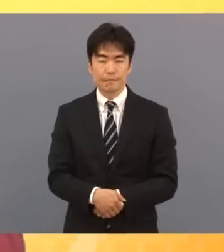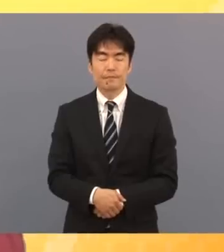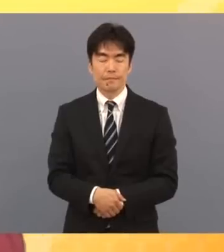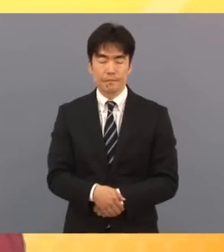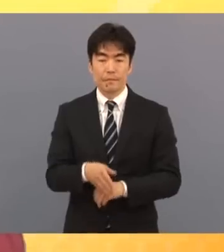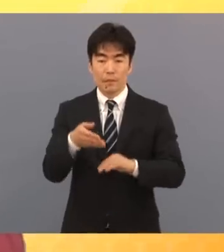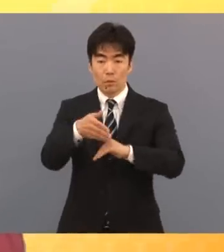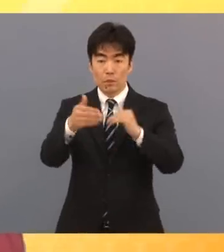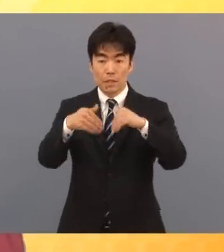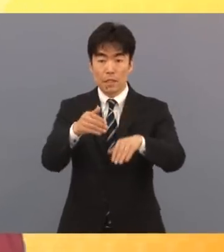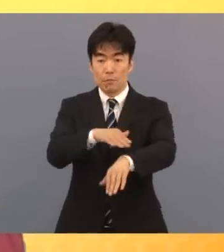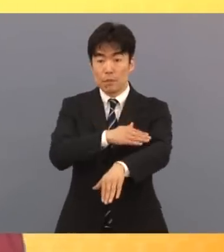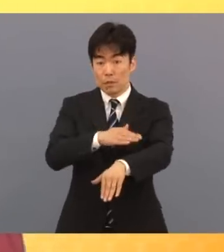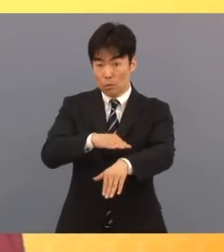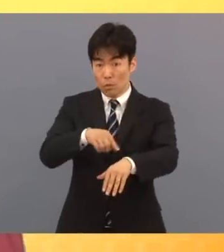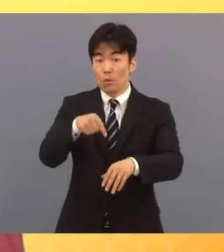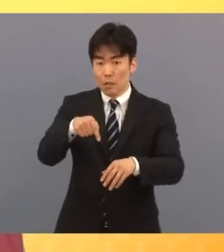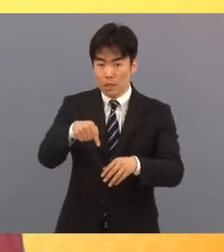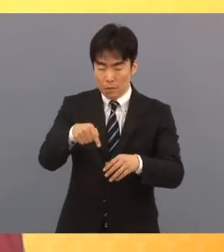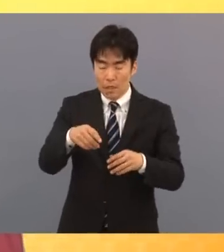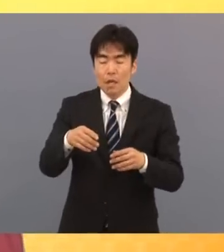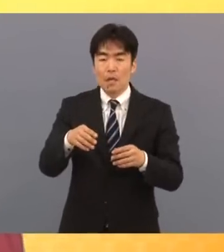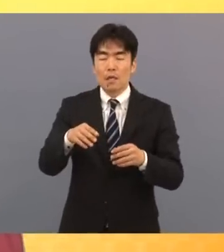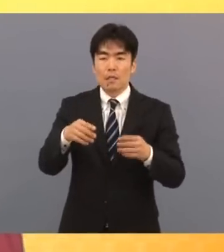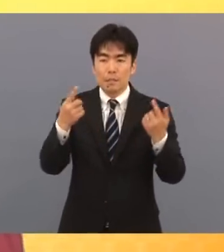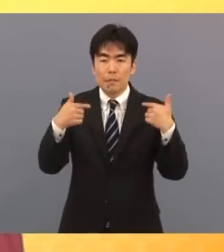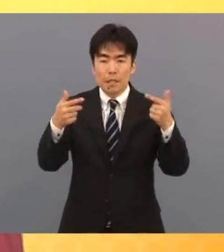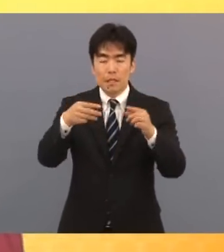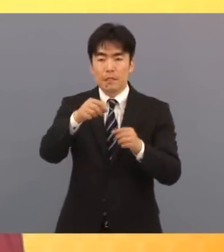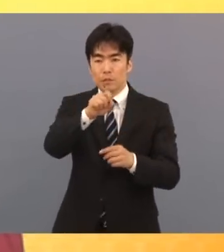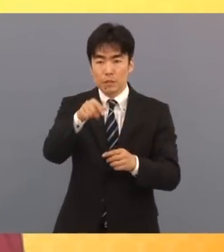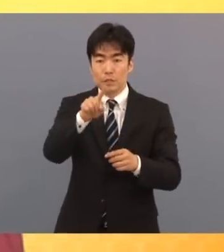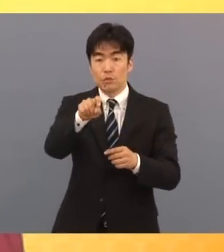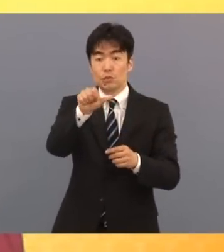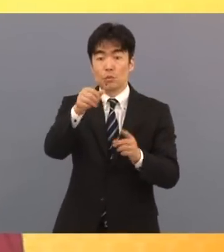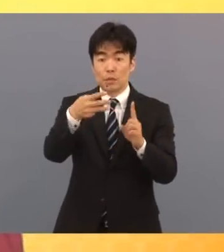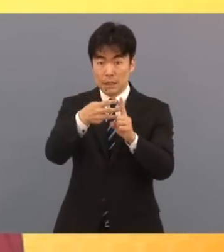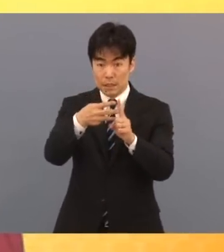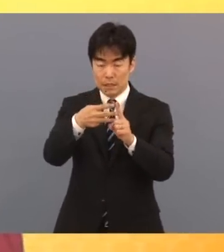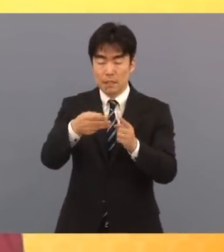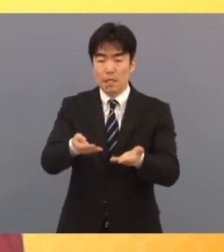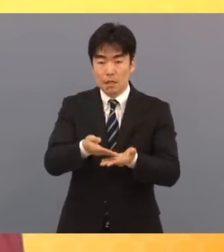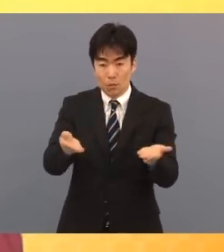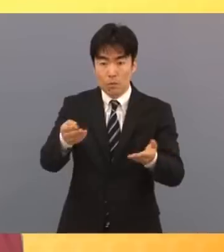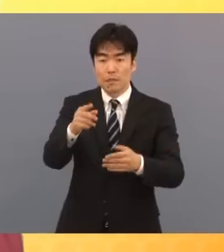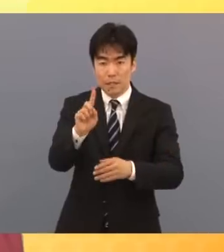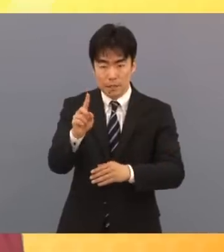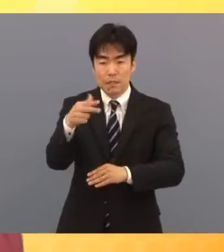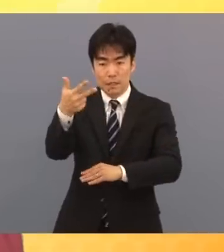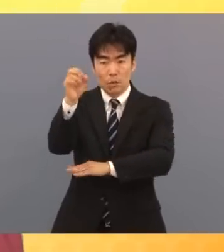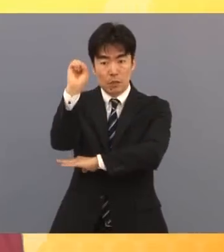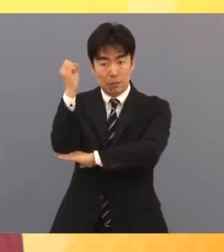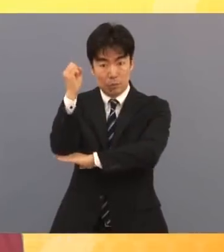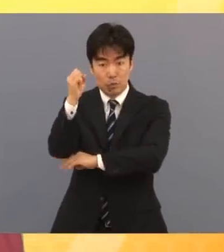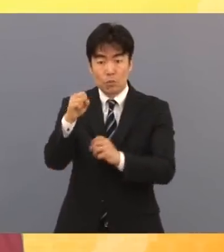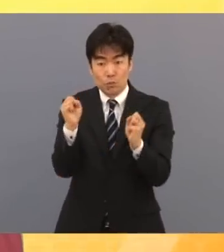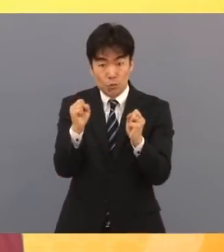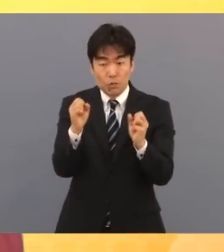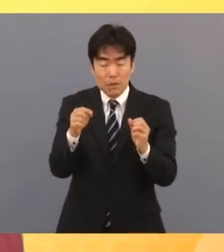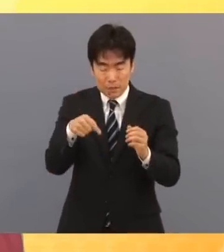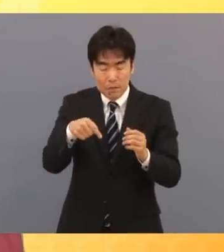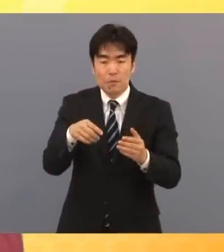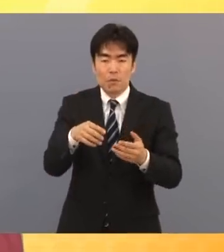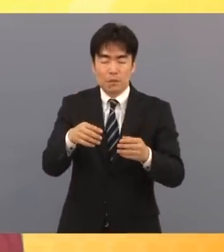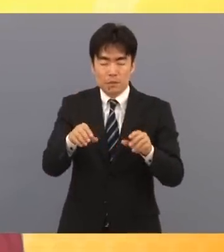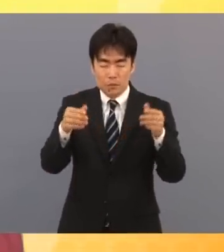越谷ブランドについては15日発行の広報越谷期間版冬号にも詳しい情報が掲載されています